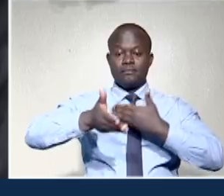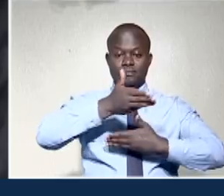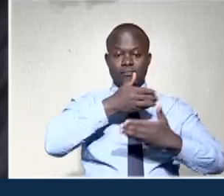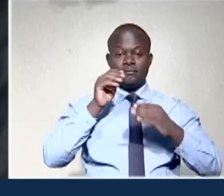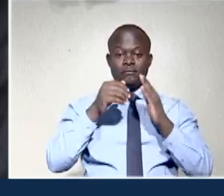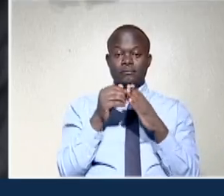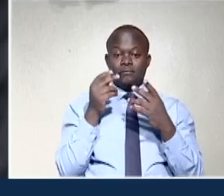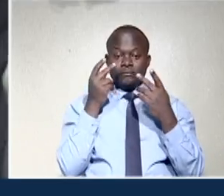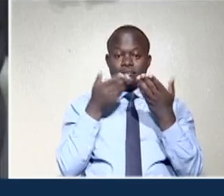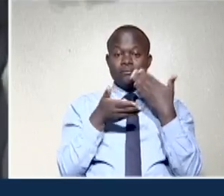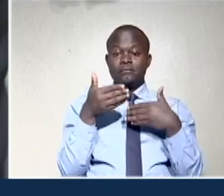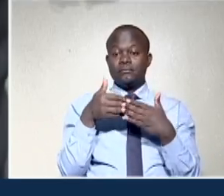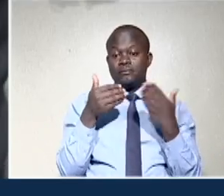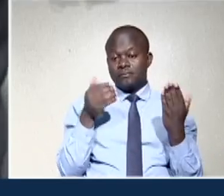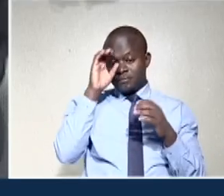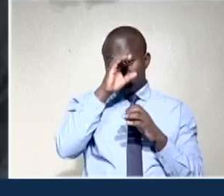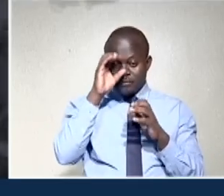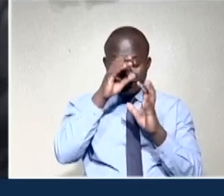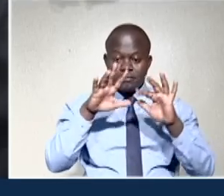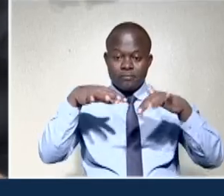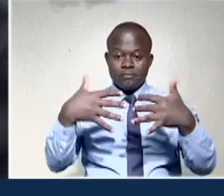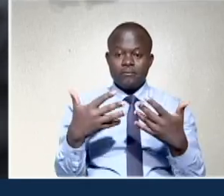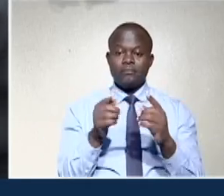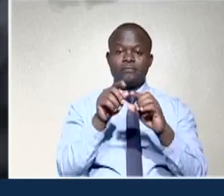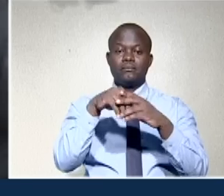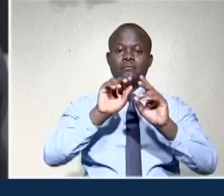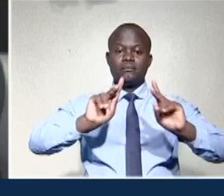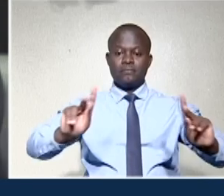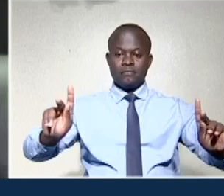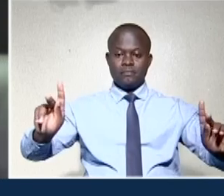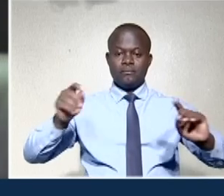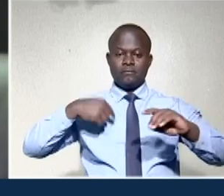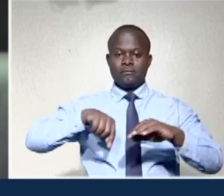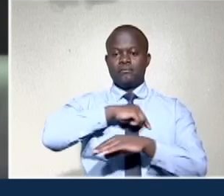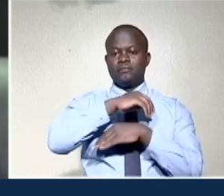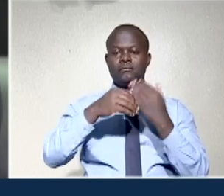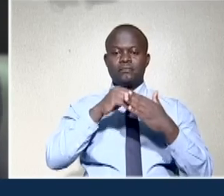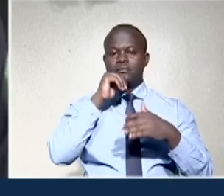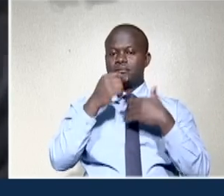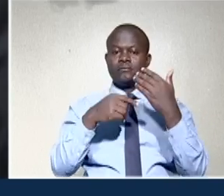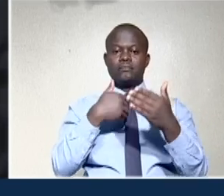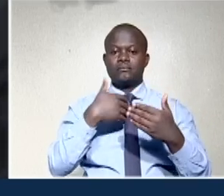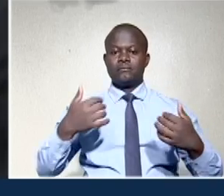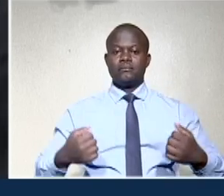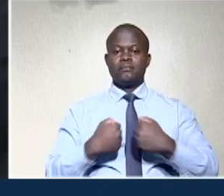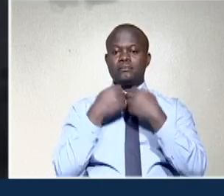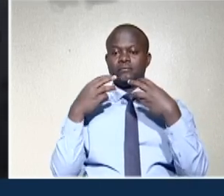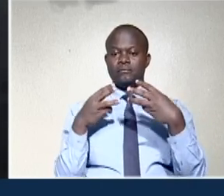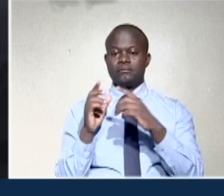abantu bakabiganiraho bagashaka inzira igana ku mahoro, twese ntidukomeze kugirwaho ingaruka